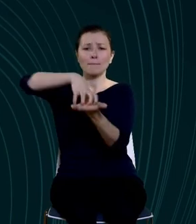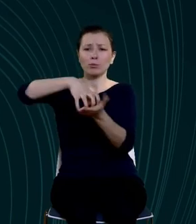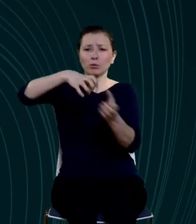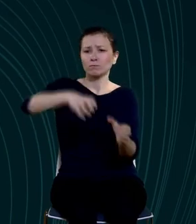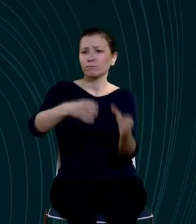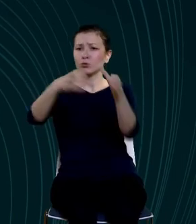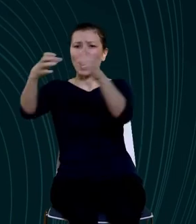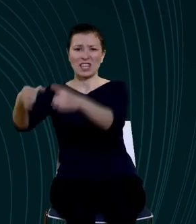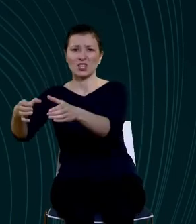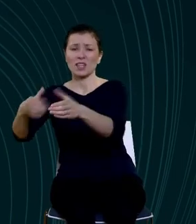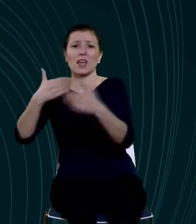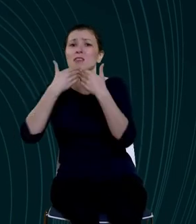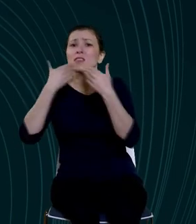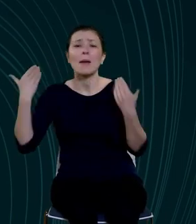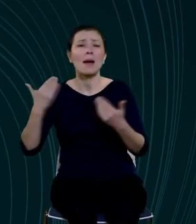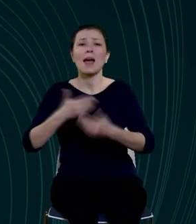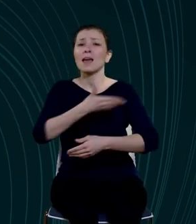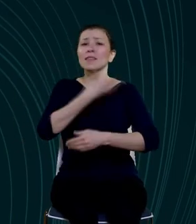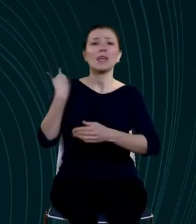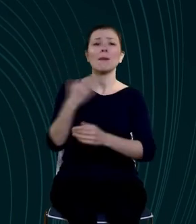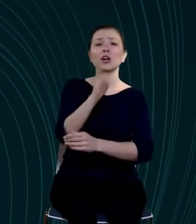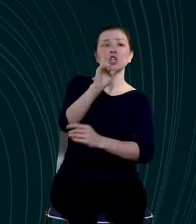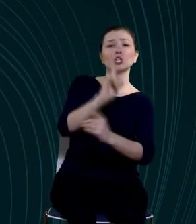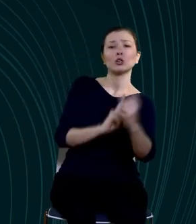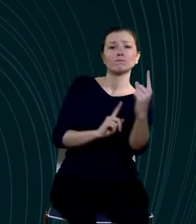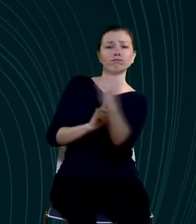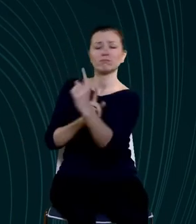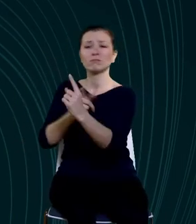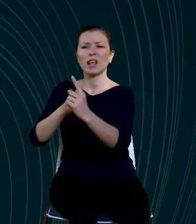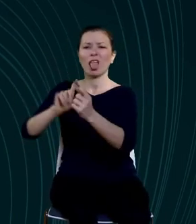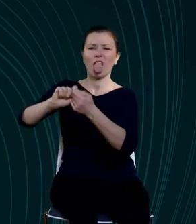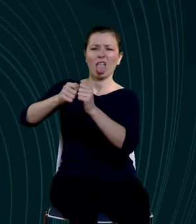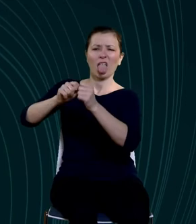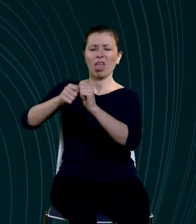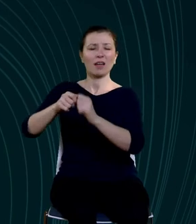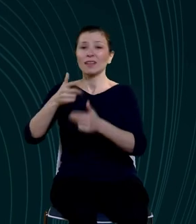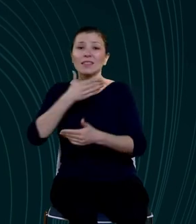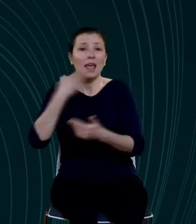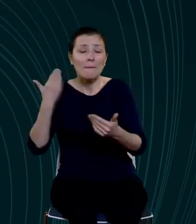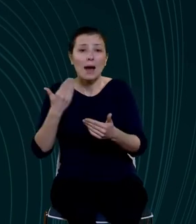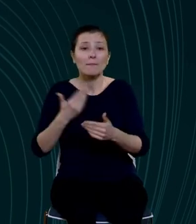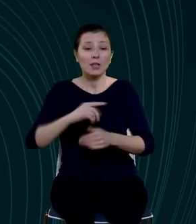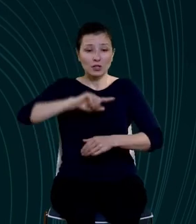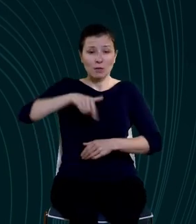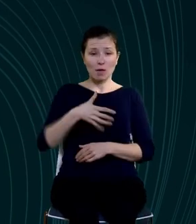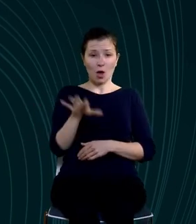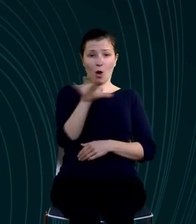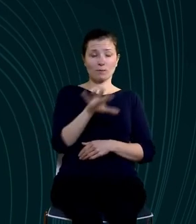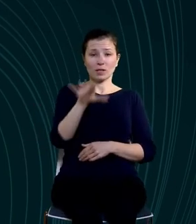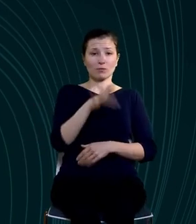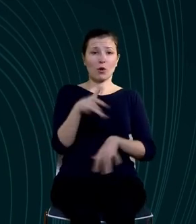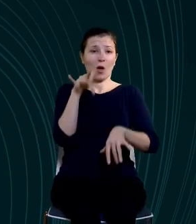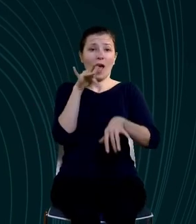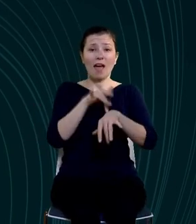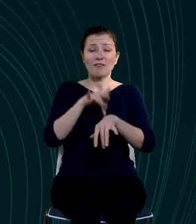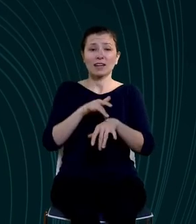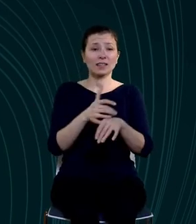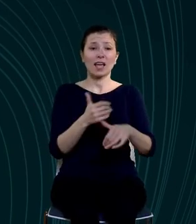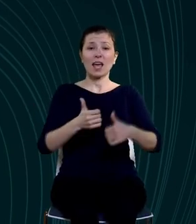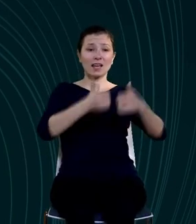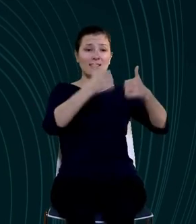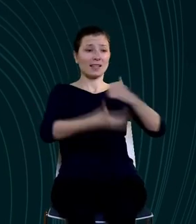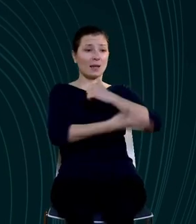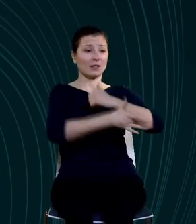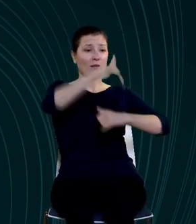nie zaburza pracy stacji monitorującej. W związku z czym wszystko, co obserwujemy, jest efektem tego, co dzieje się w stacji, w okolicznej